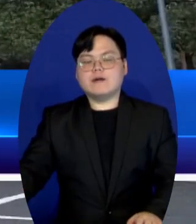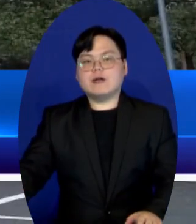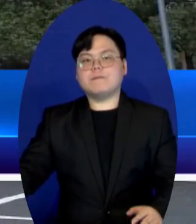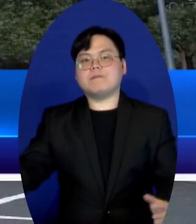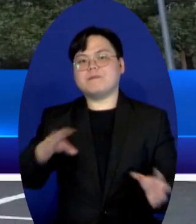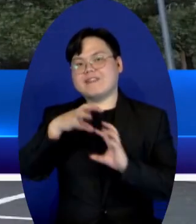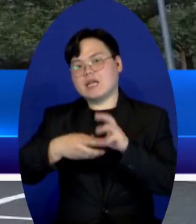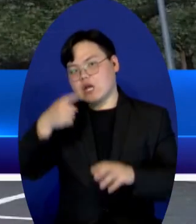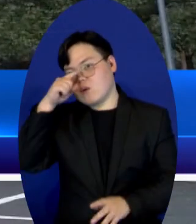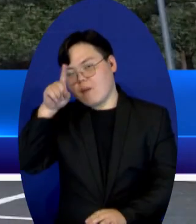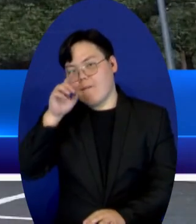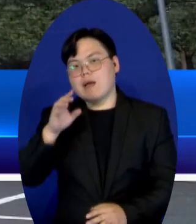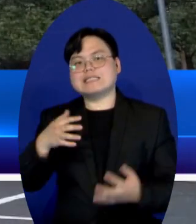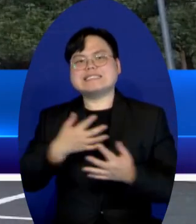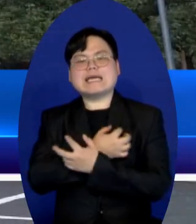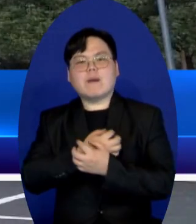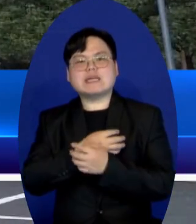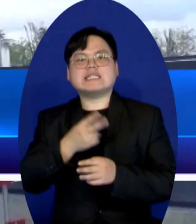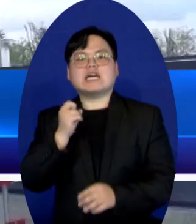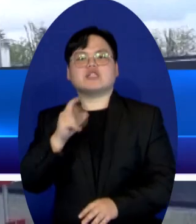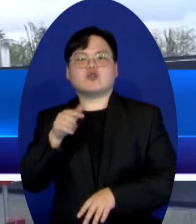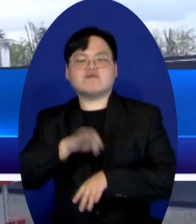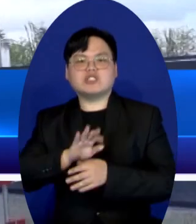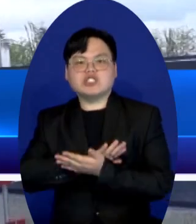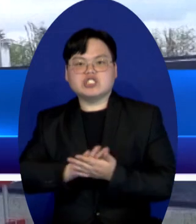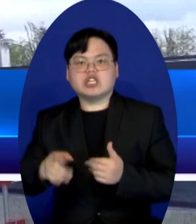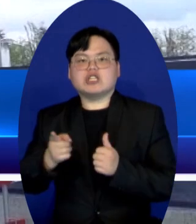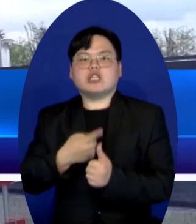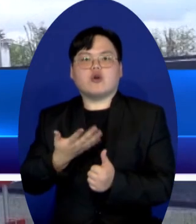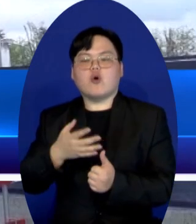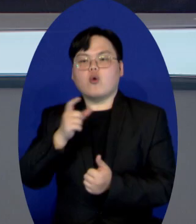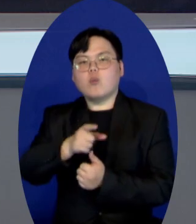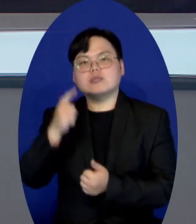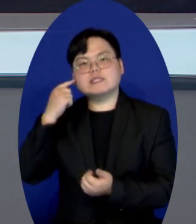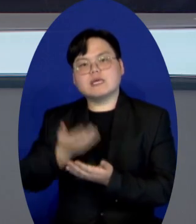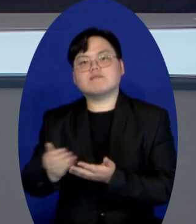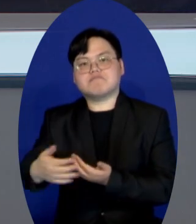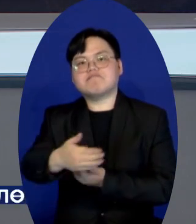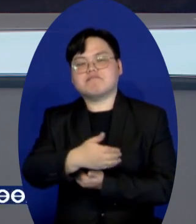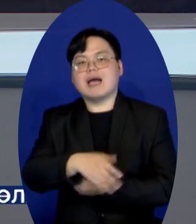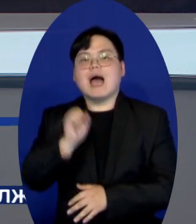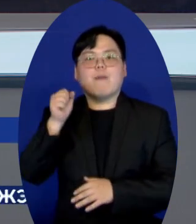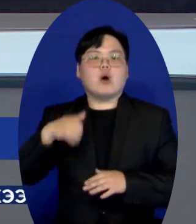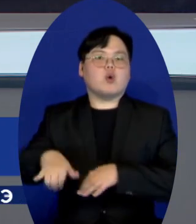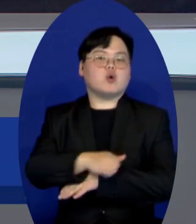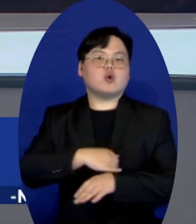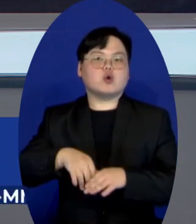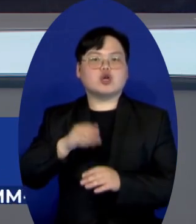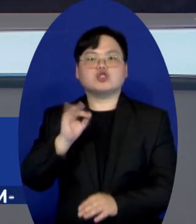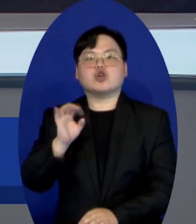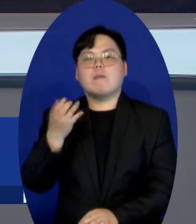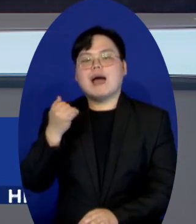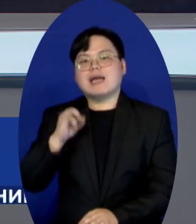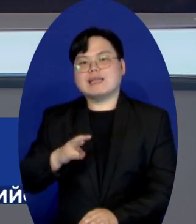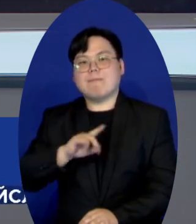Дэлхийн эрүүл мэндийн байгууллага сармагчны цэцэг өвчний шин нэршилт олон нийтээс санал хүлээж авж байна. Америк нэгдсэн улсын ерөнхийлөгч Джо Байден